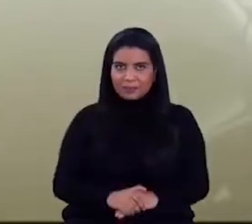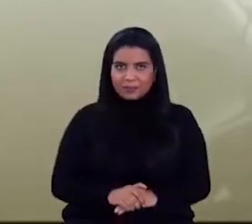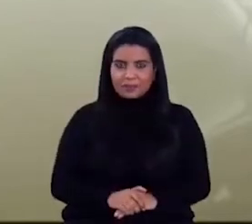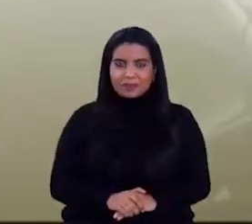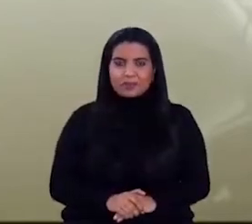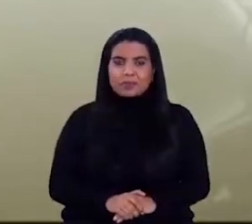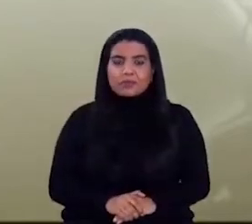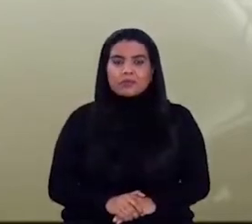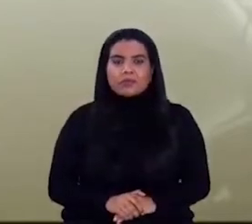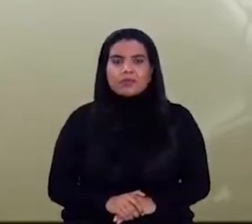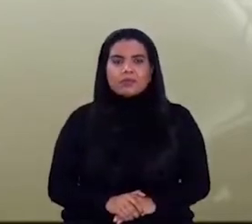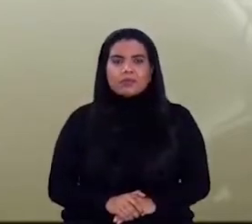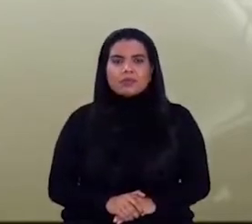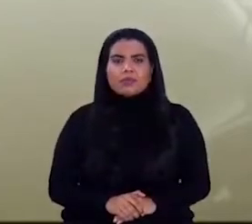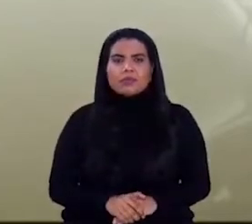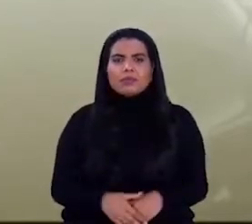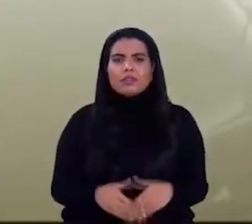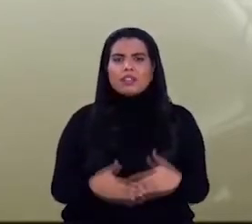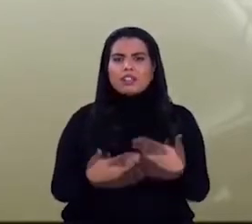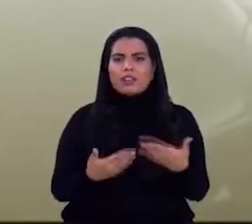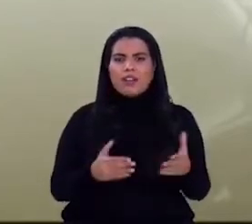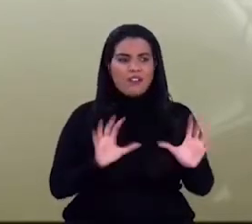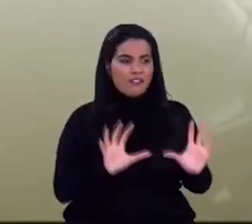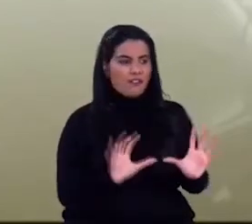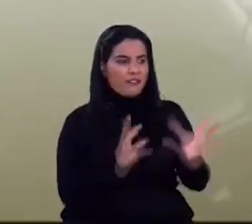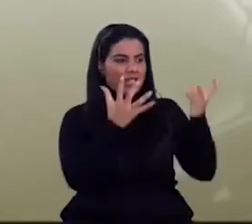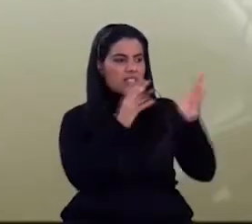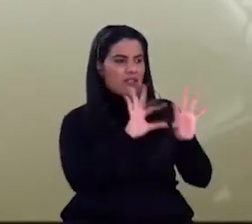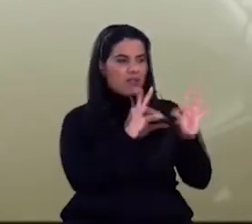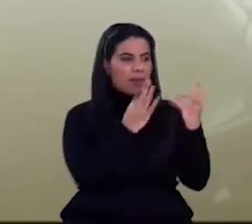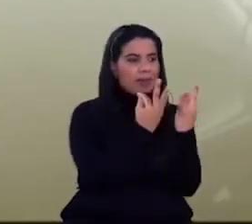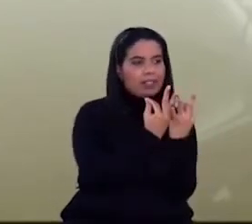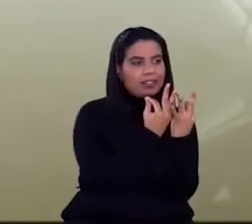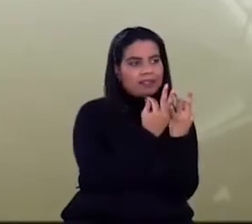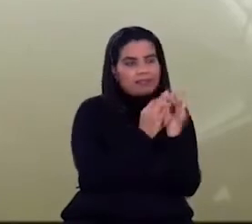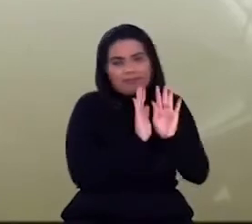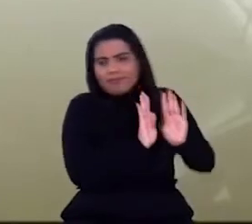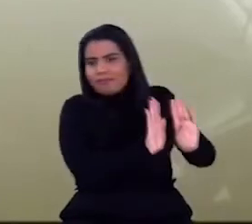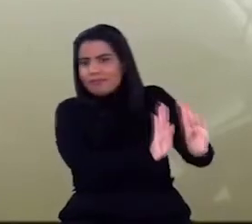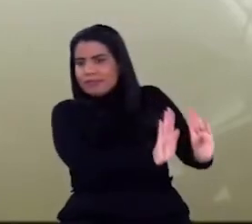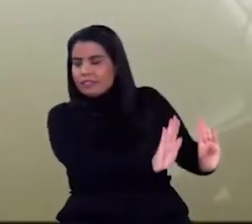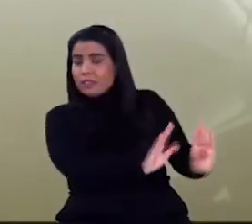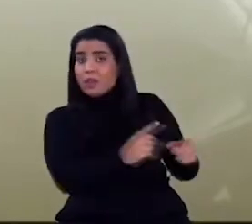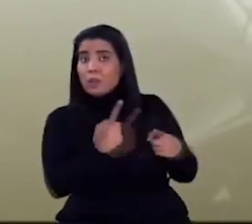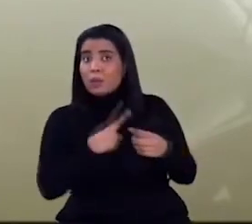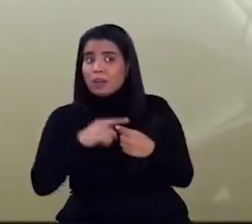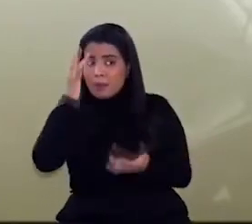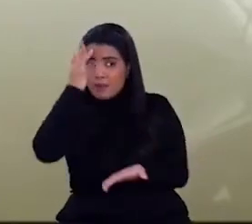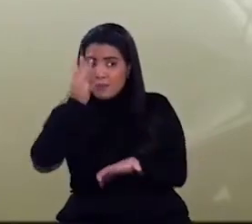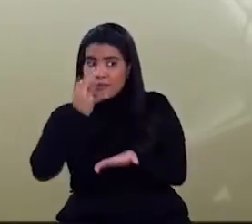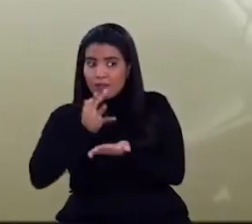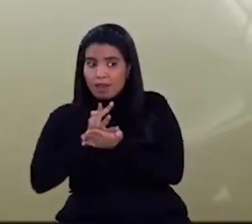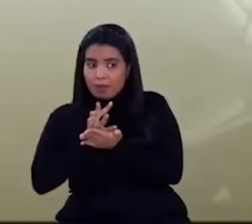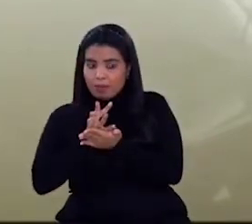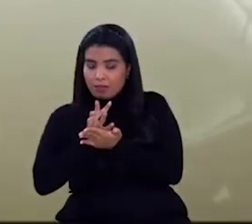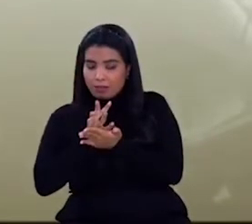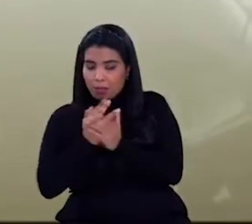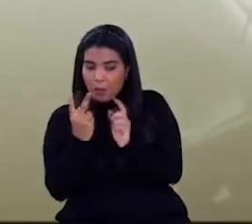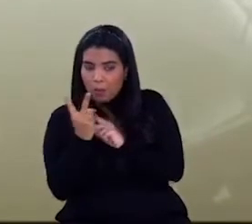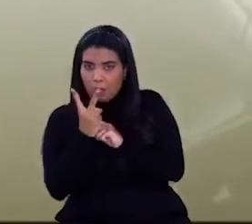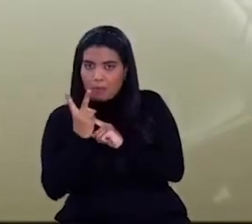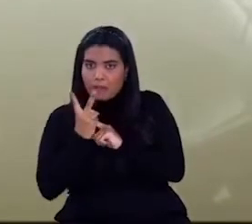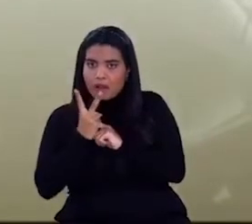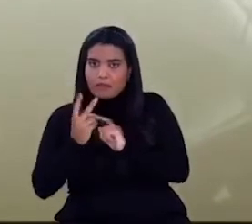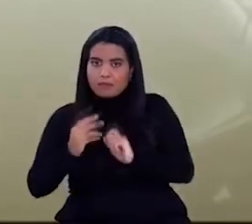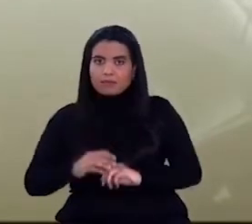je renonçais aux fêtes familiales et des amis des fêtes mondaines pour préserver ma foi est servi plus